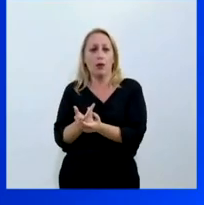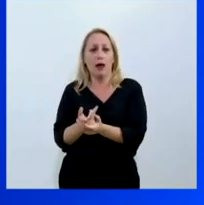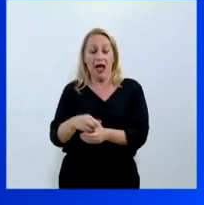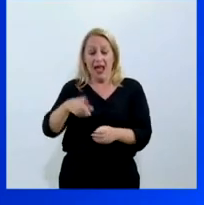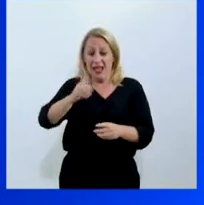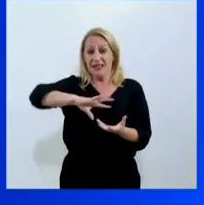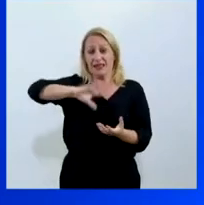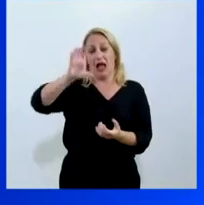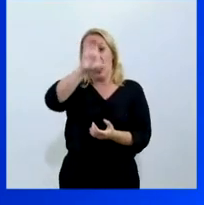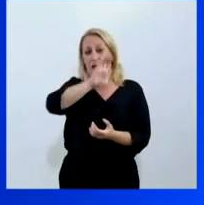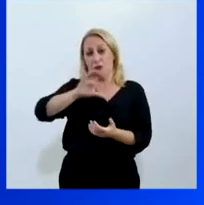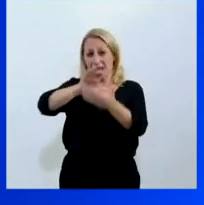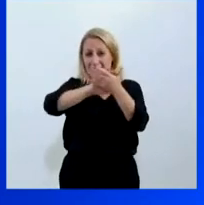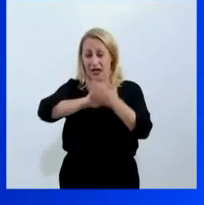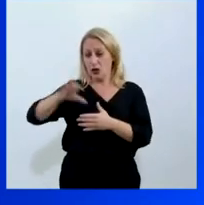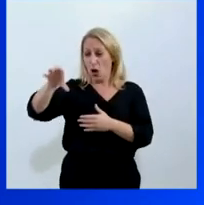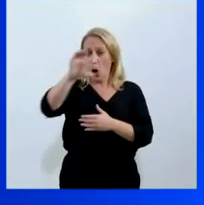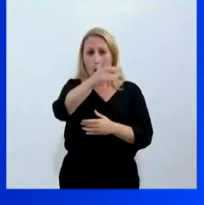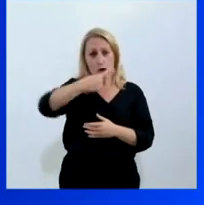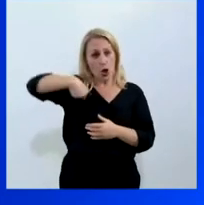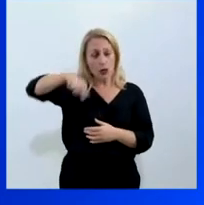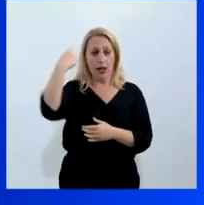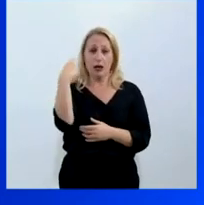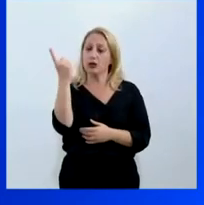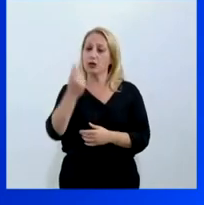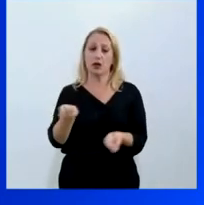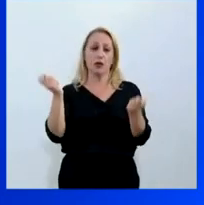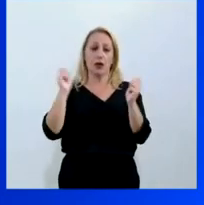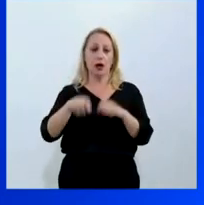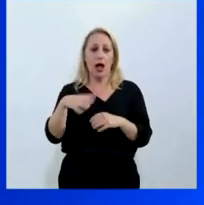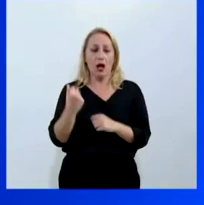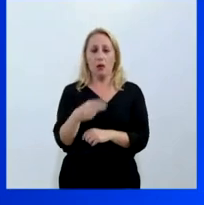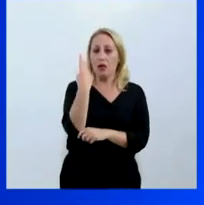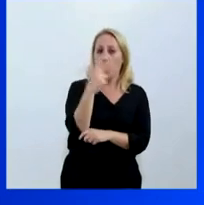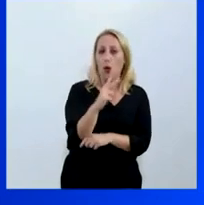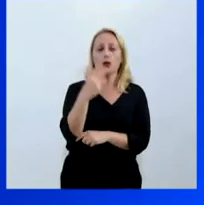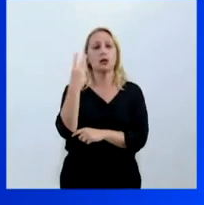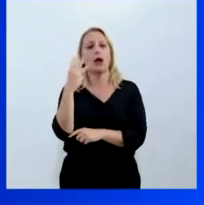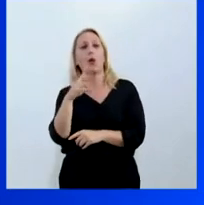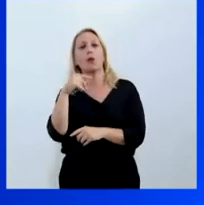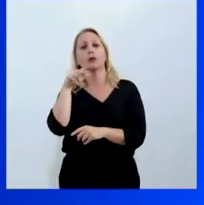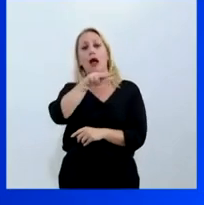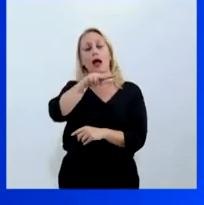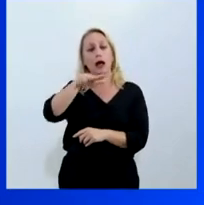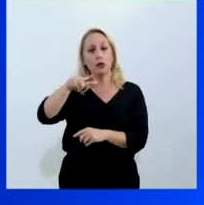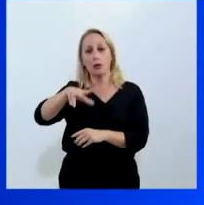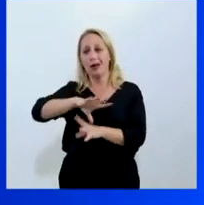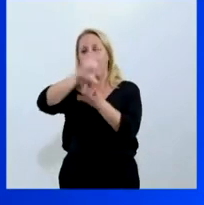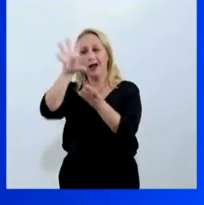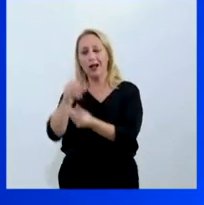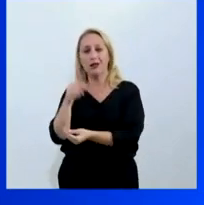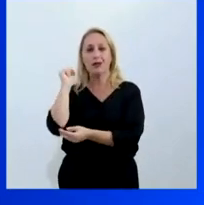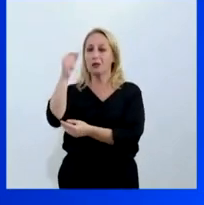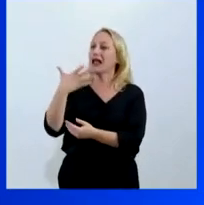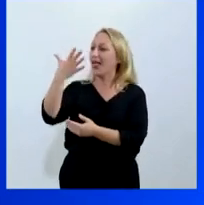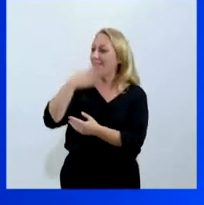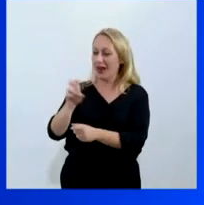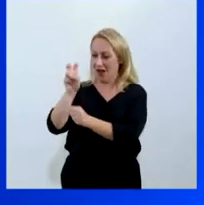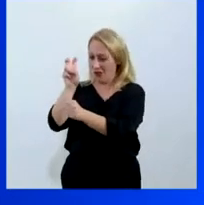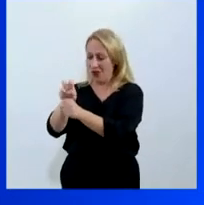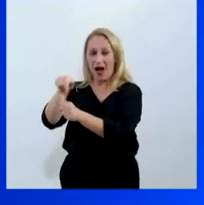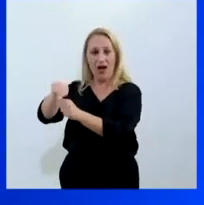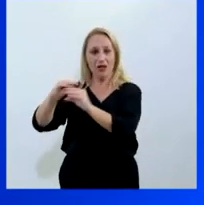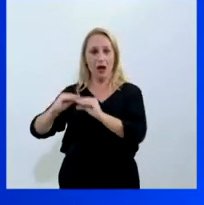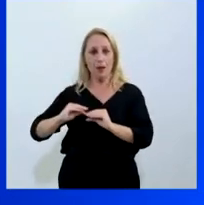απορρόφηση. Αυτά τα λίγα αδιάθετα τα οποία είχαμε, 250 με 300 εκατομμύρια, εξασφαλίσαμε ευελιξία να μπορέσουμε να τα απορροφήσουμε πλήρως. Και αυτά είναι